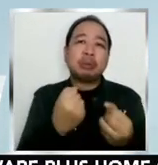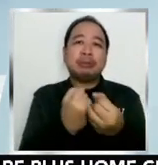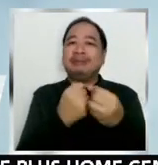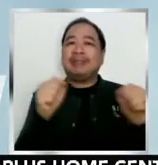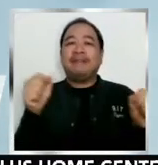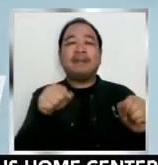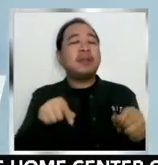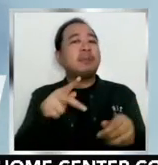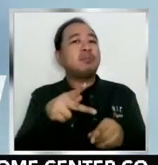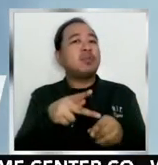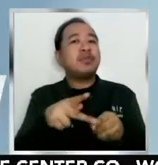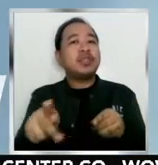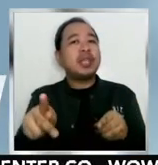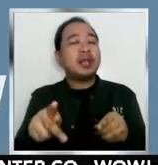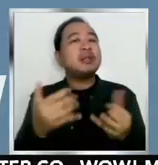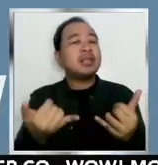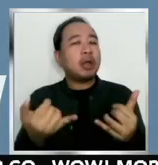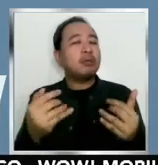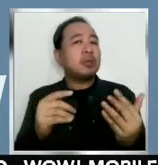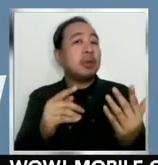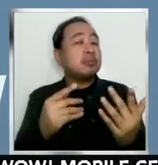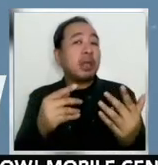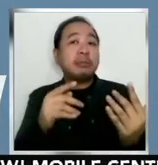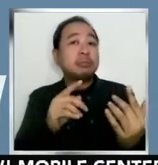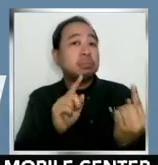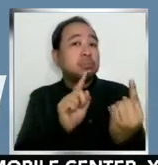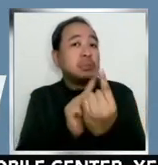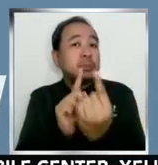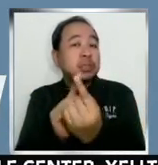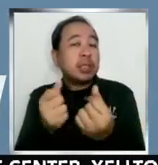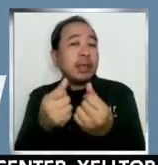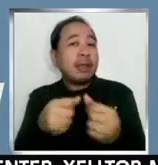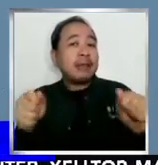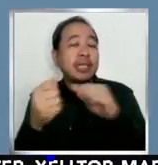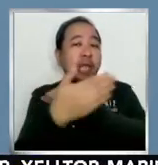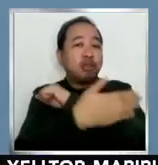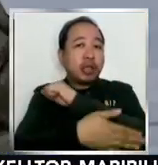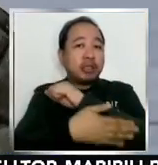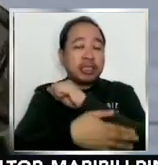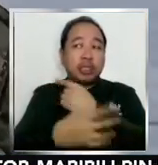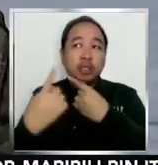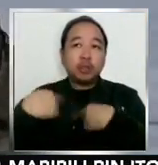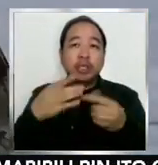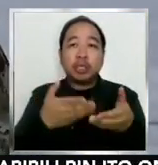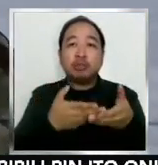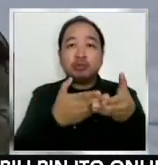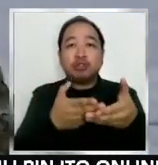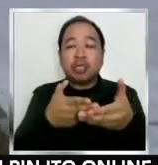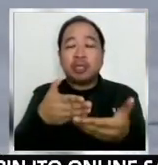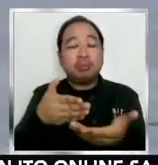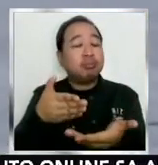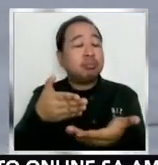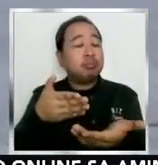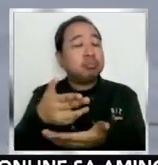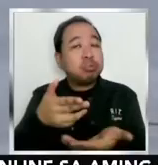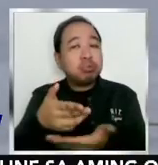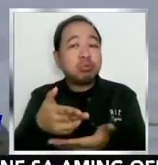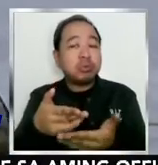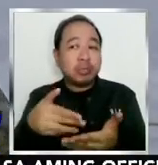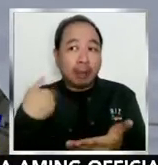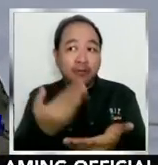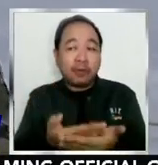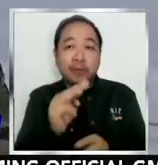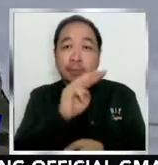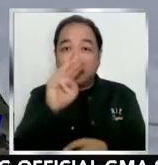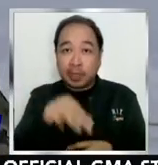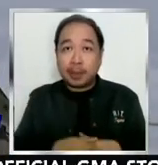kanilang pakikisalamuha sa anumang bansa habang bumabiyahe pa Maynila. Any Navy, any of the U.S. naval ships